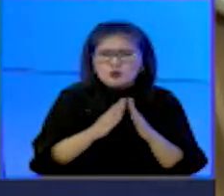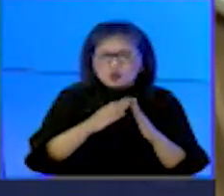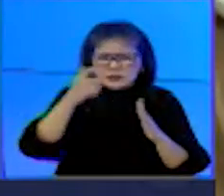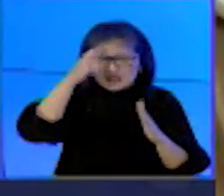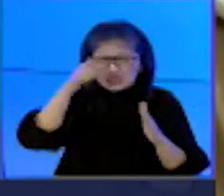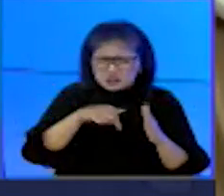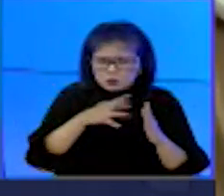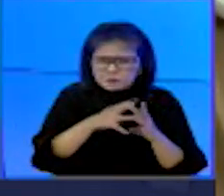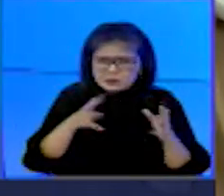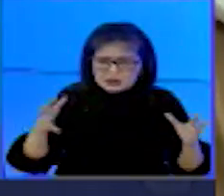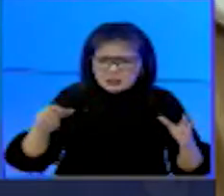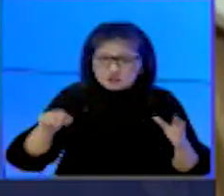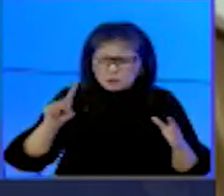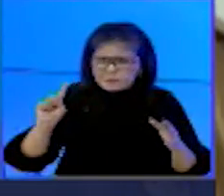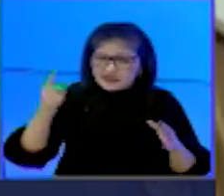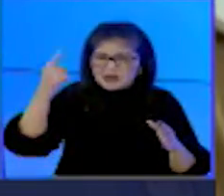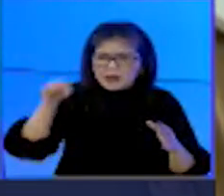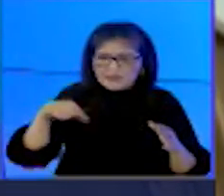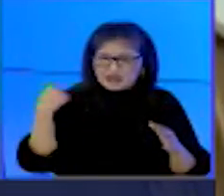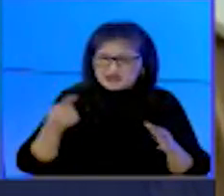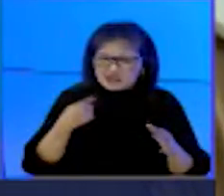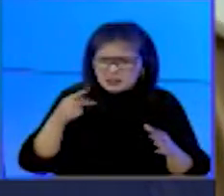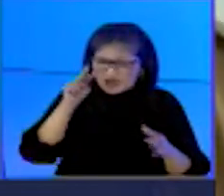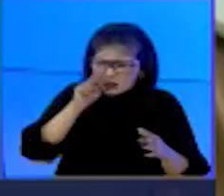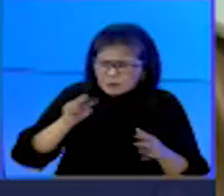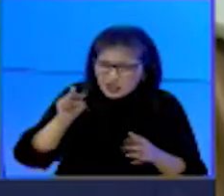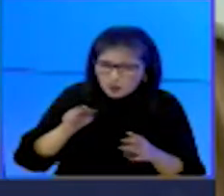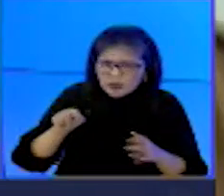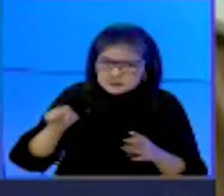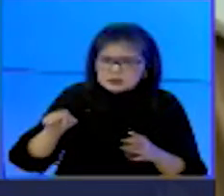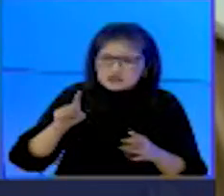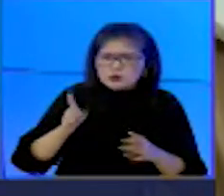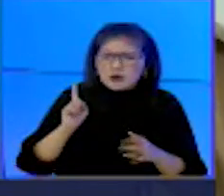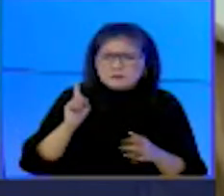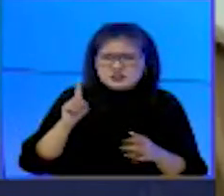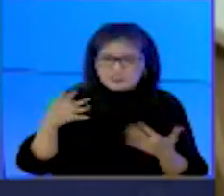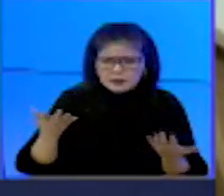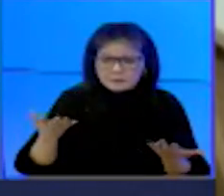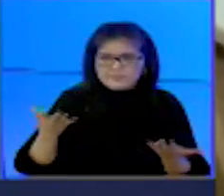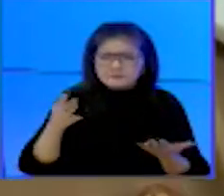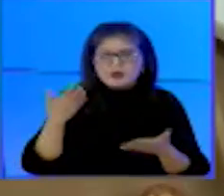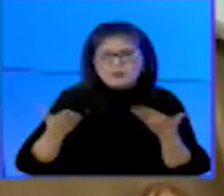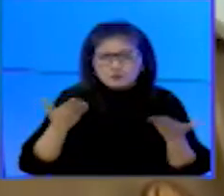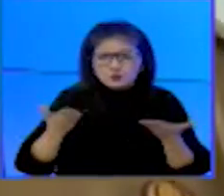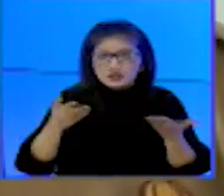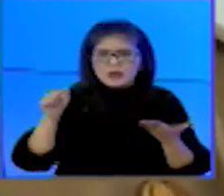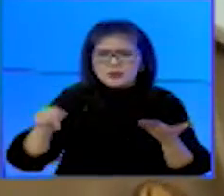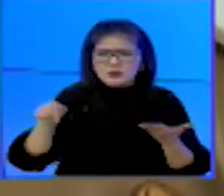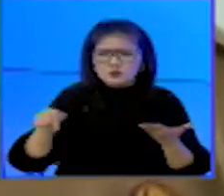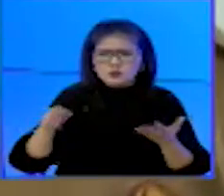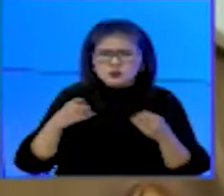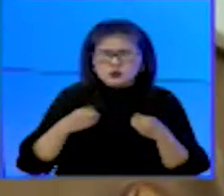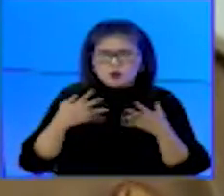kita telusuri apakah ini disebabkan oleh shock syndrome oleh karena infeksi dengue